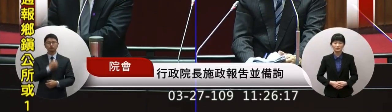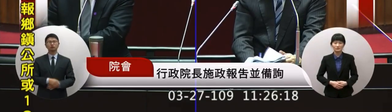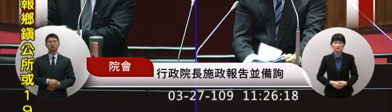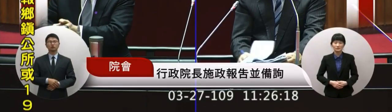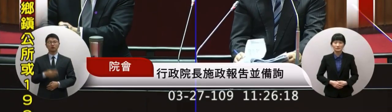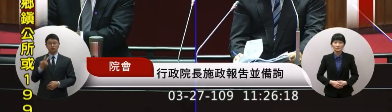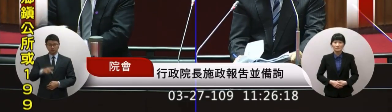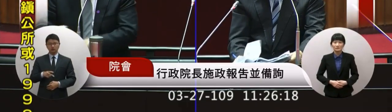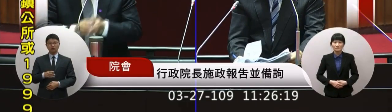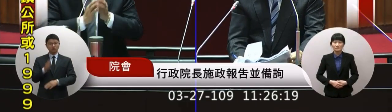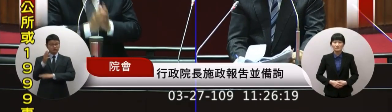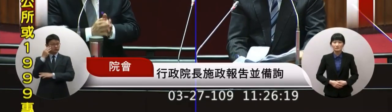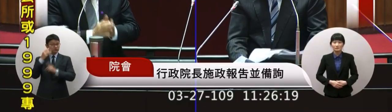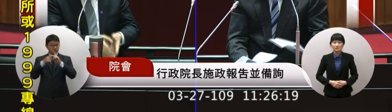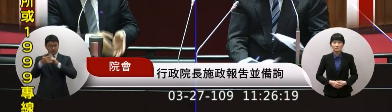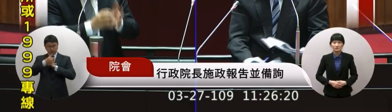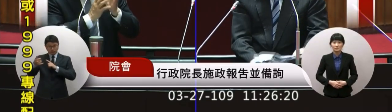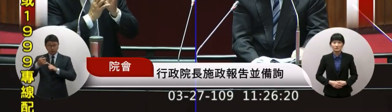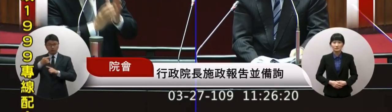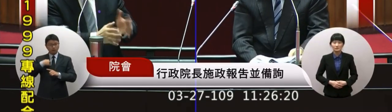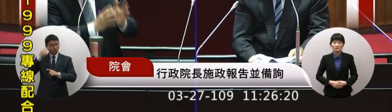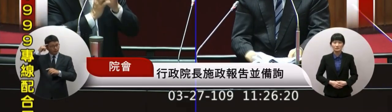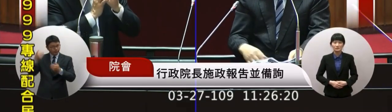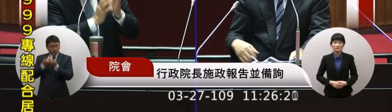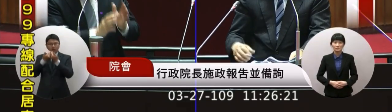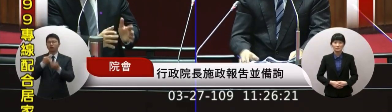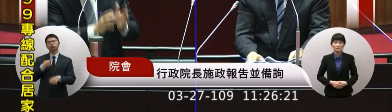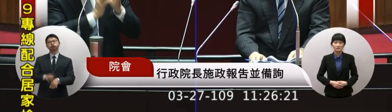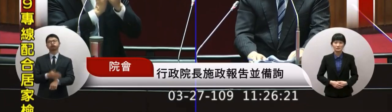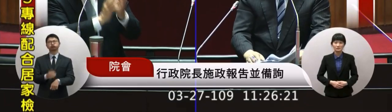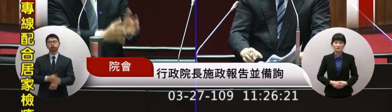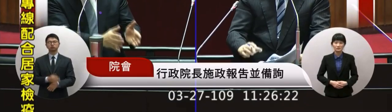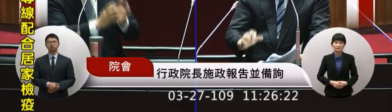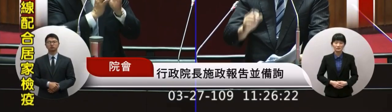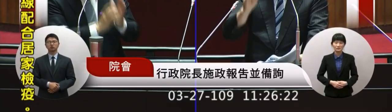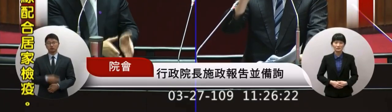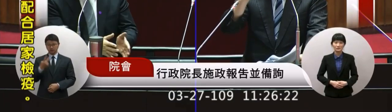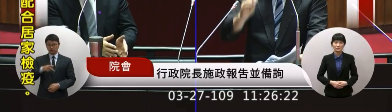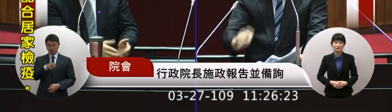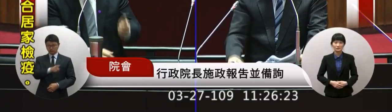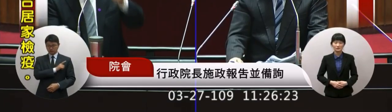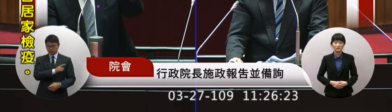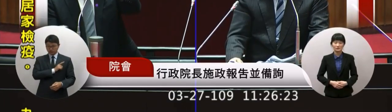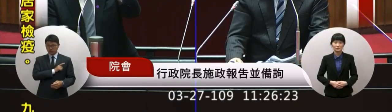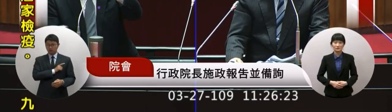不排斥政治人物。另外就是要把整个你在哪里